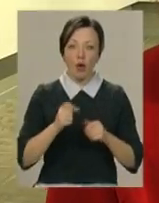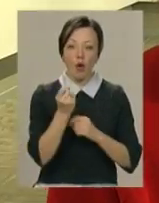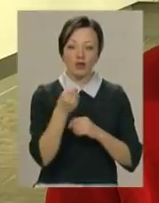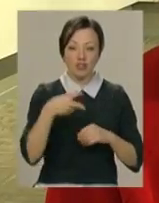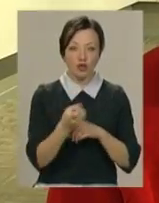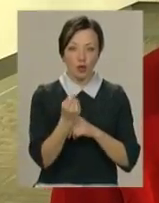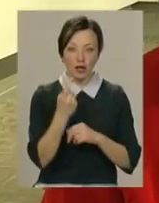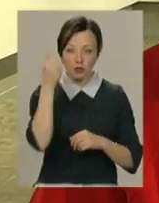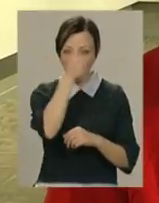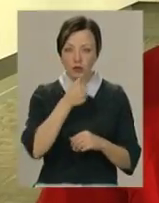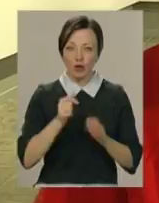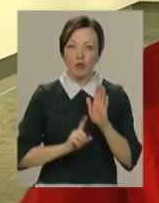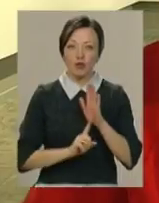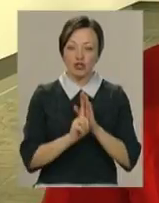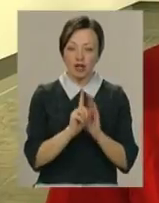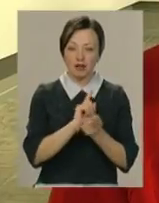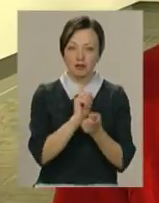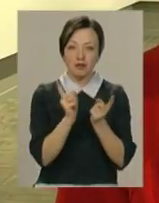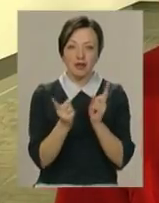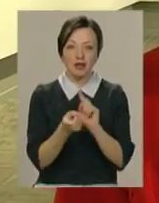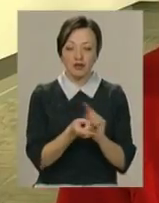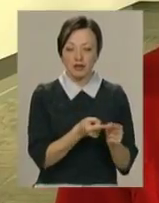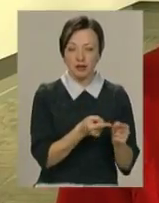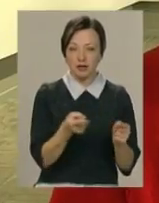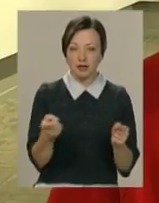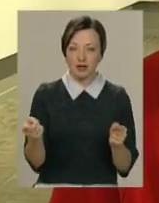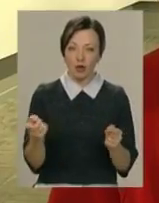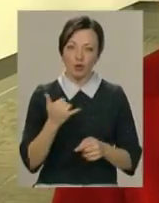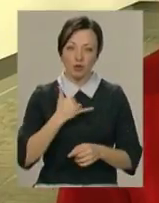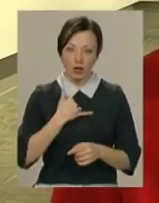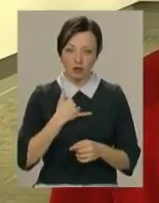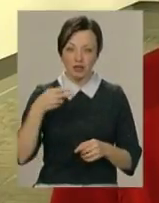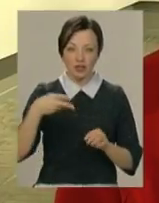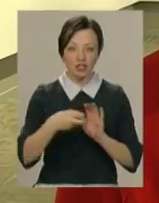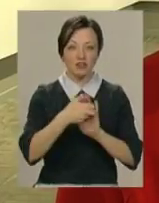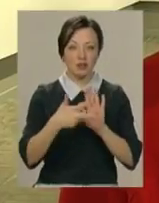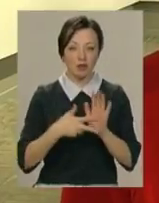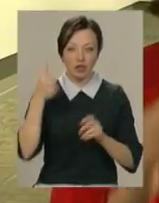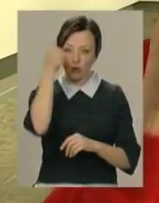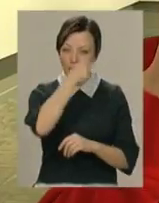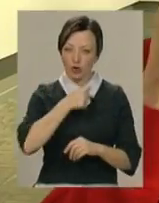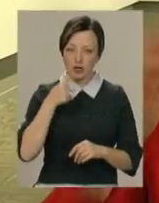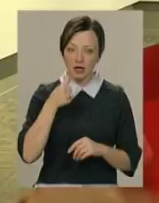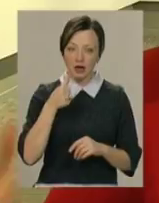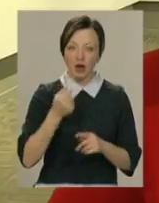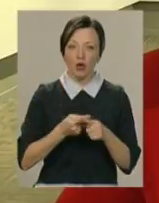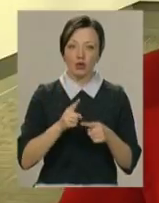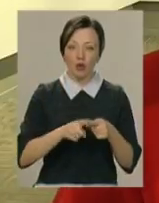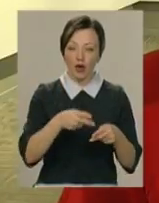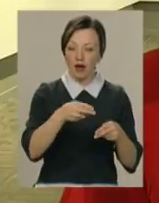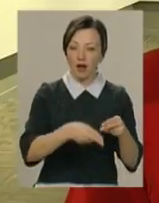сенси якось почали говорити самі за себе, перебуваючи у нашому 2018 році. Тобто о той